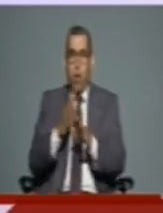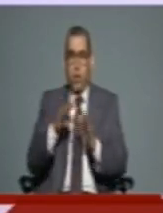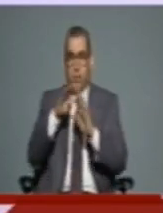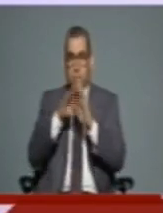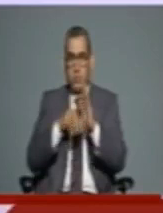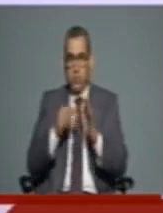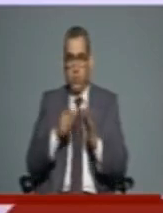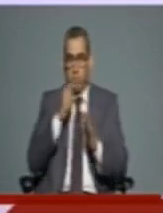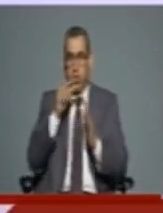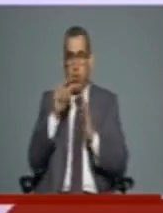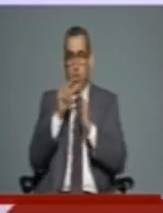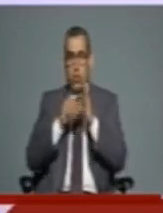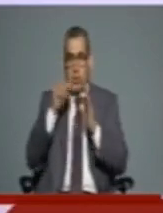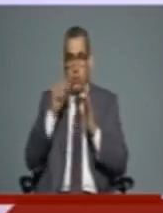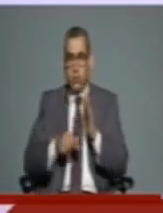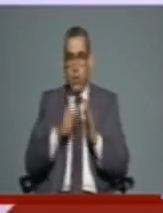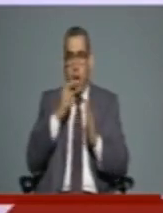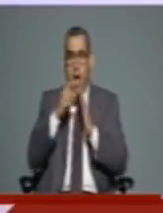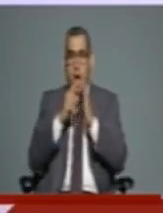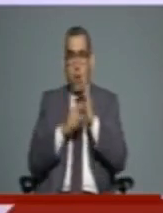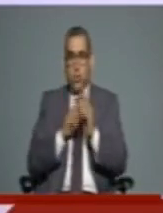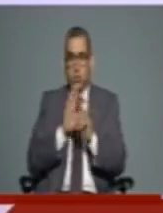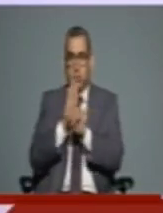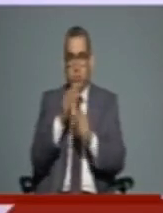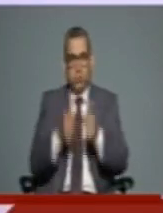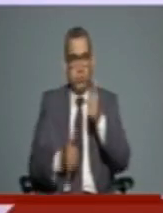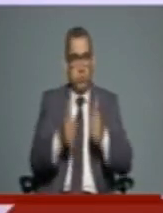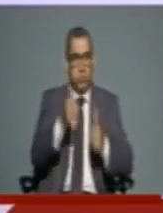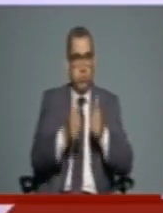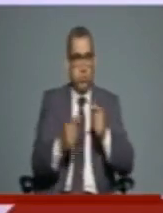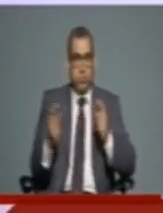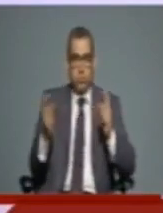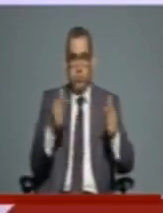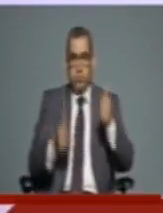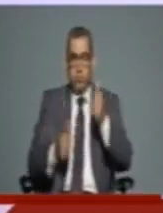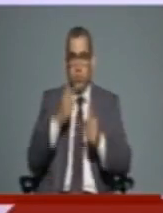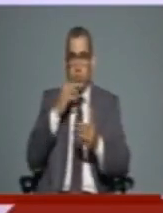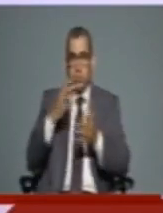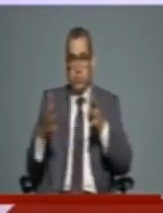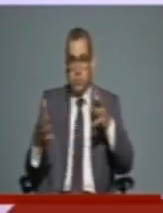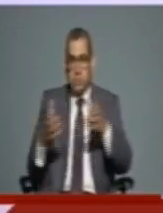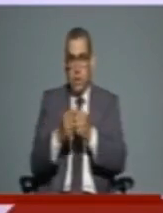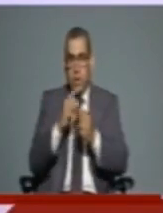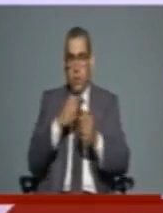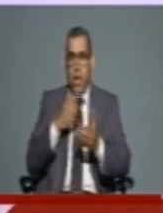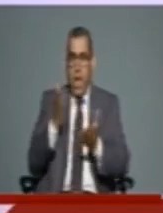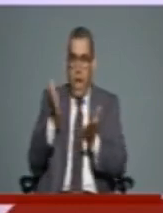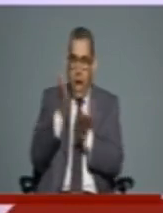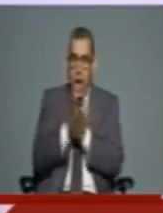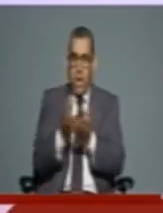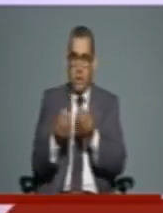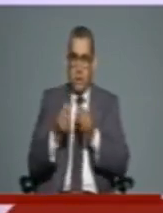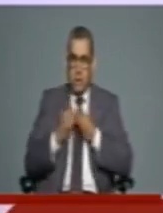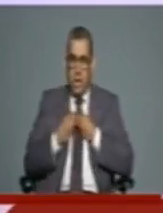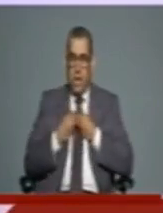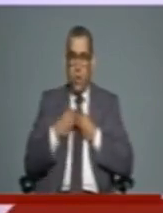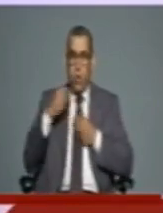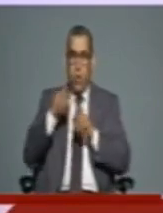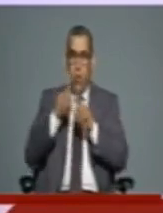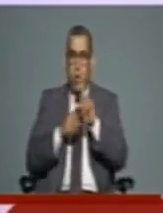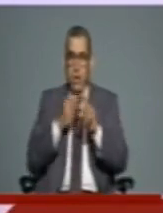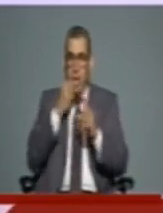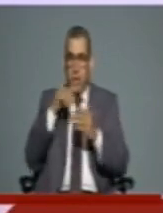وادانا قانون حماية المنافسة ومنع الممارسات الاحتكارية، ادانا حق، ادى وزير التمويل